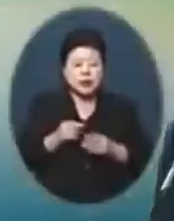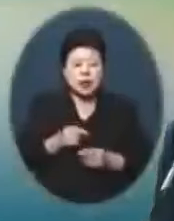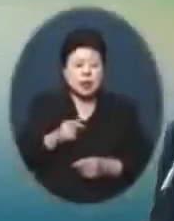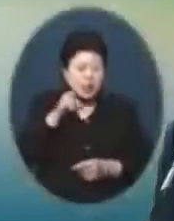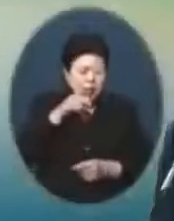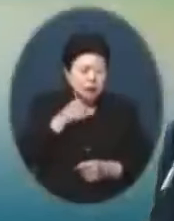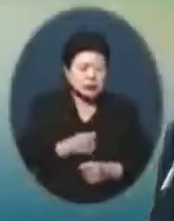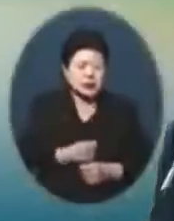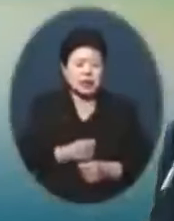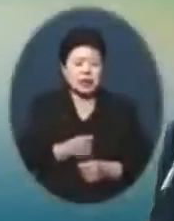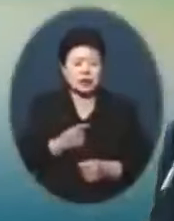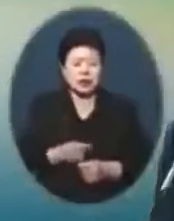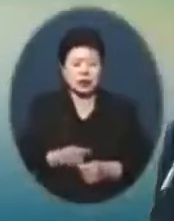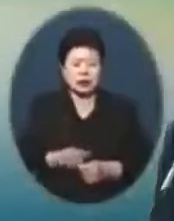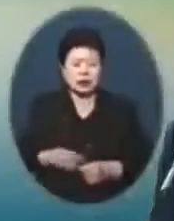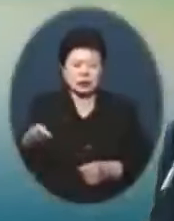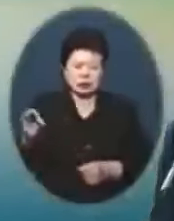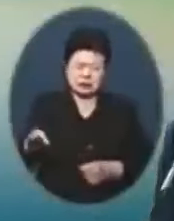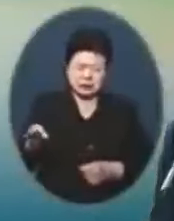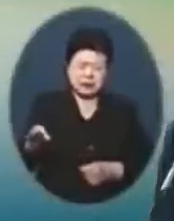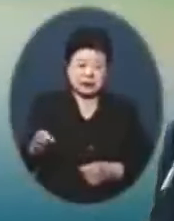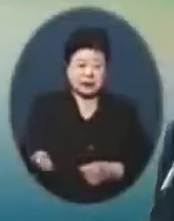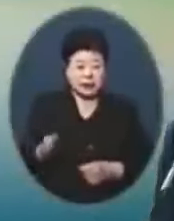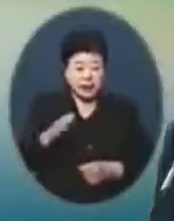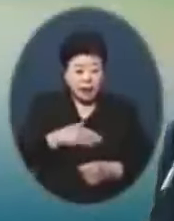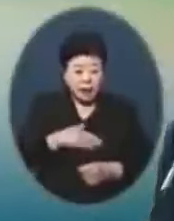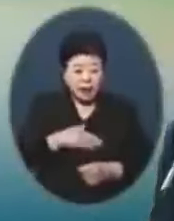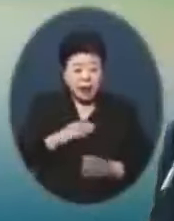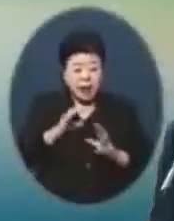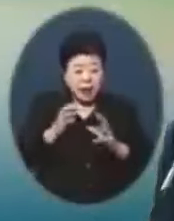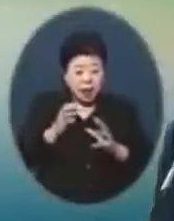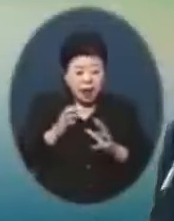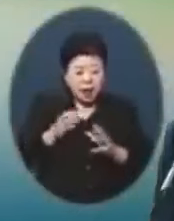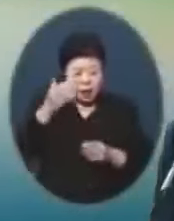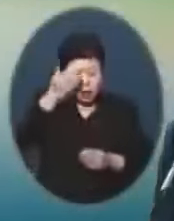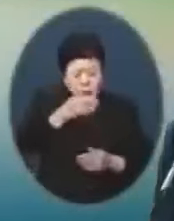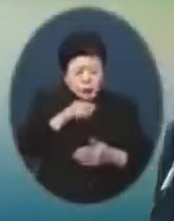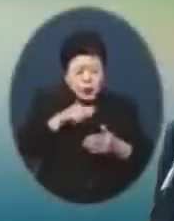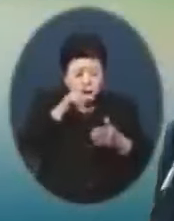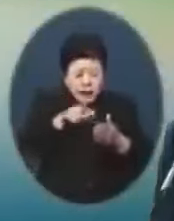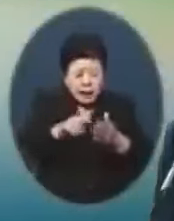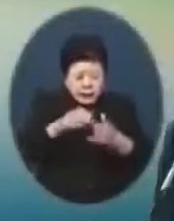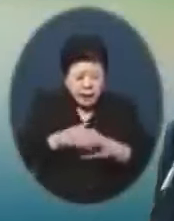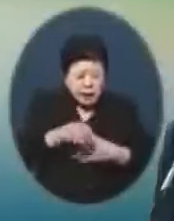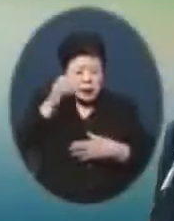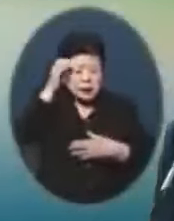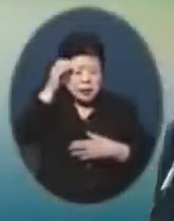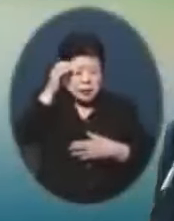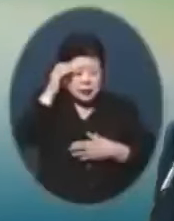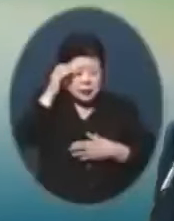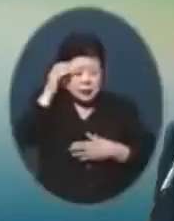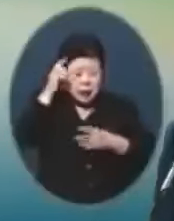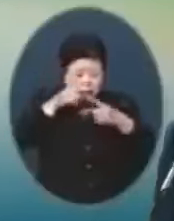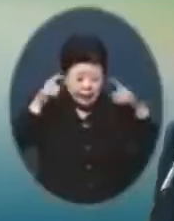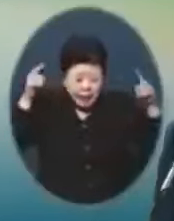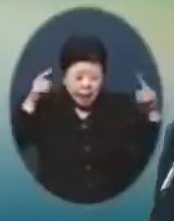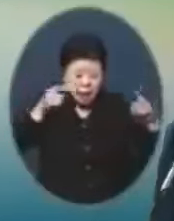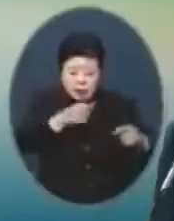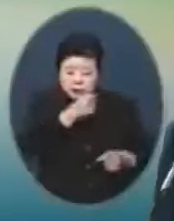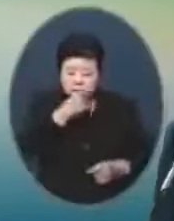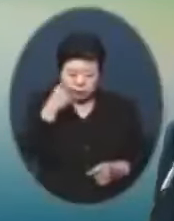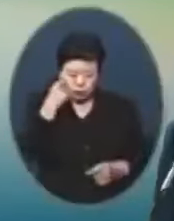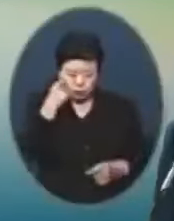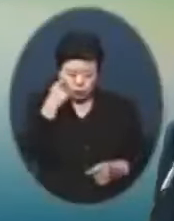조롱했다. 그리고 교회를 과소평가했다. 그러나 내 조국이 짙은 어둠 속에 있을 때 내가 기대했던 대학도